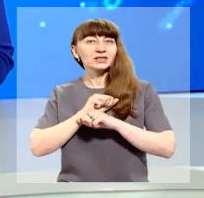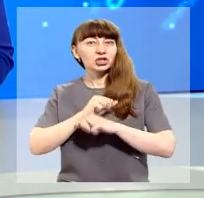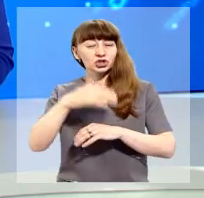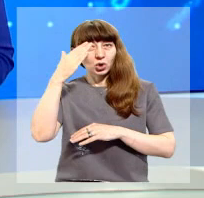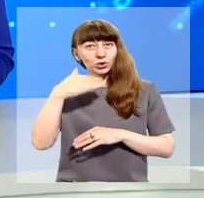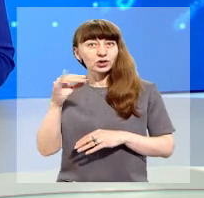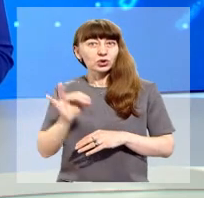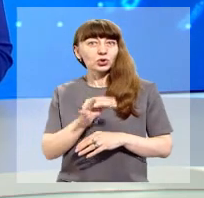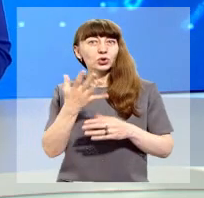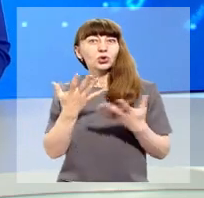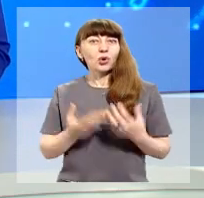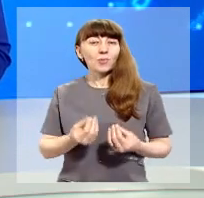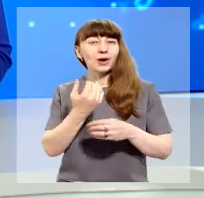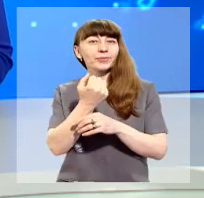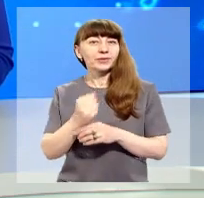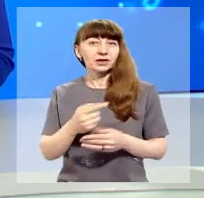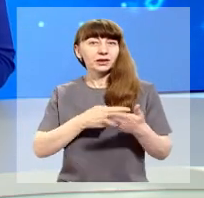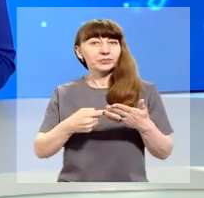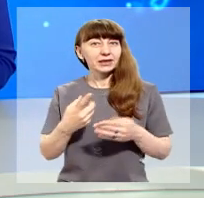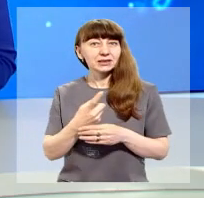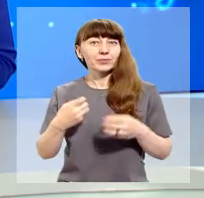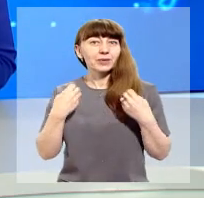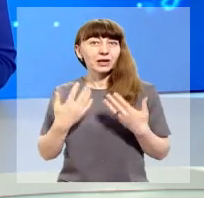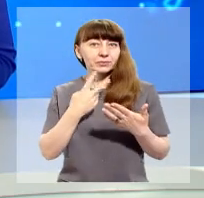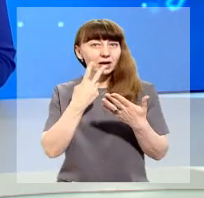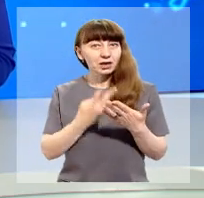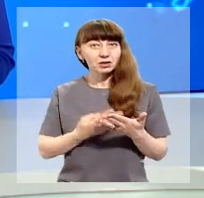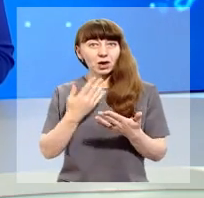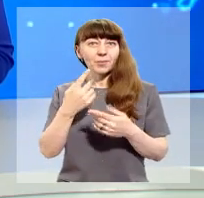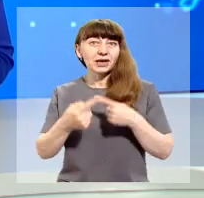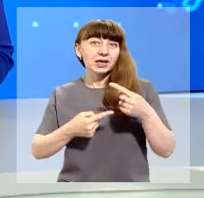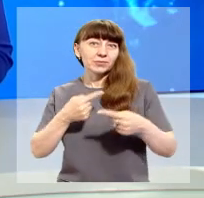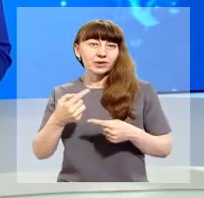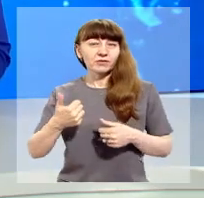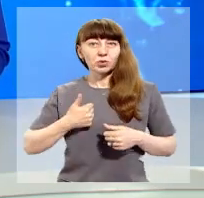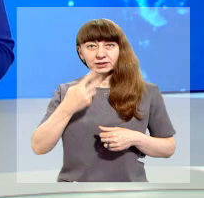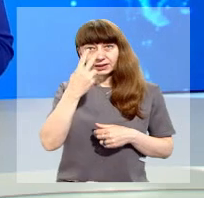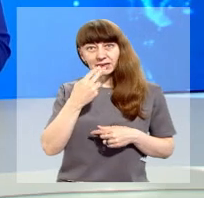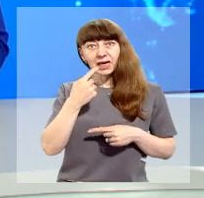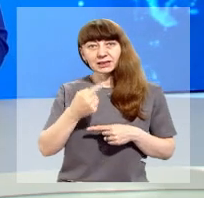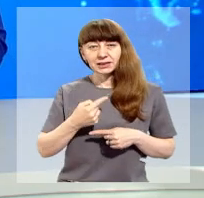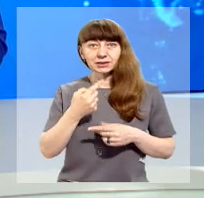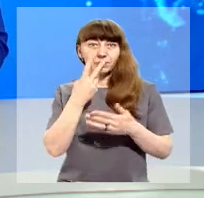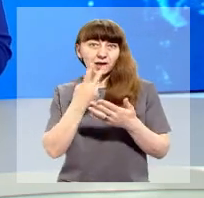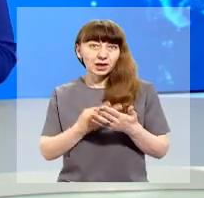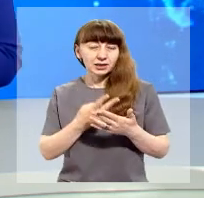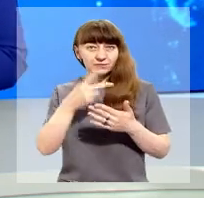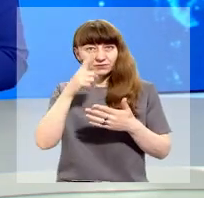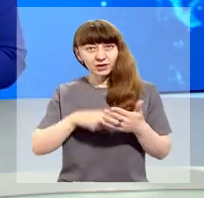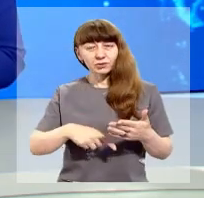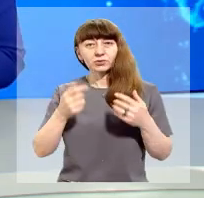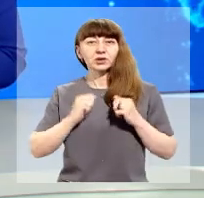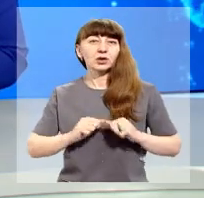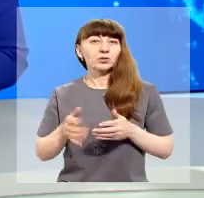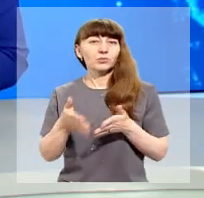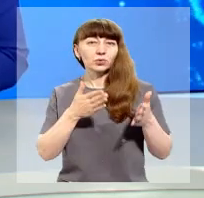и Днем Победы. Он отметил, что эти праздники, олицетворяющие преемственность воинских традиций, демонстрируют верность